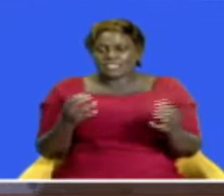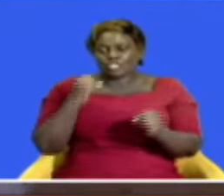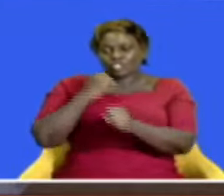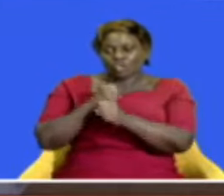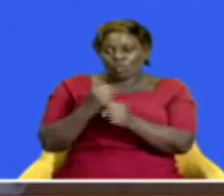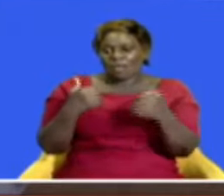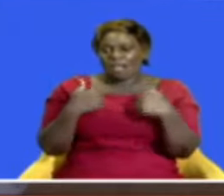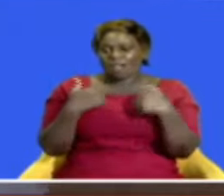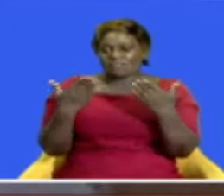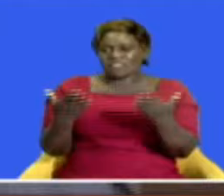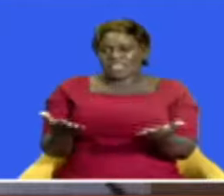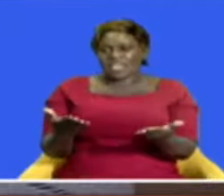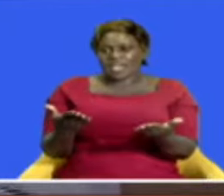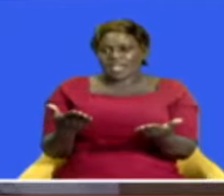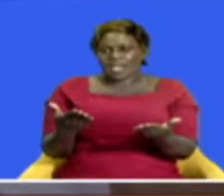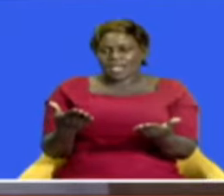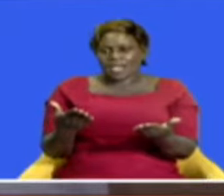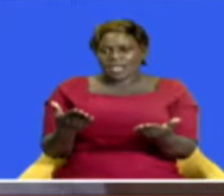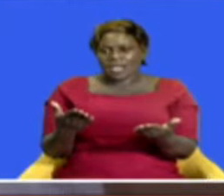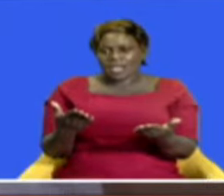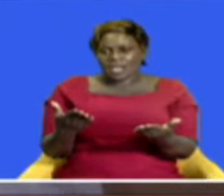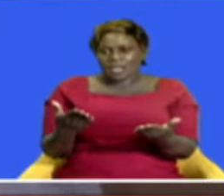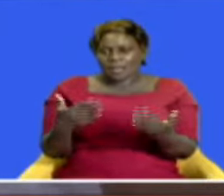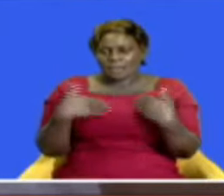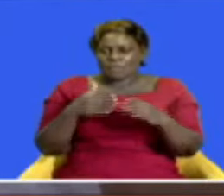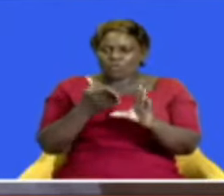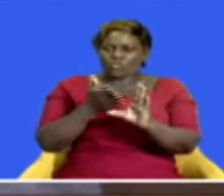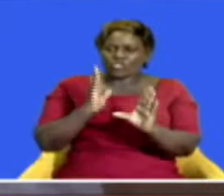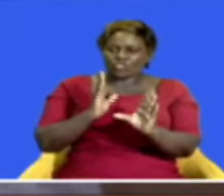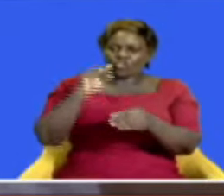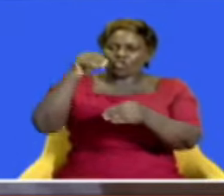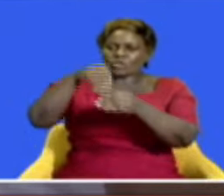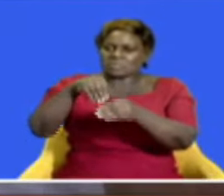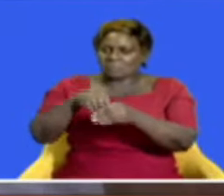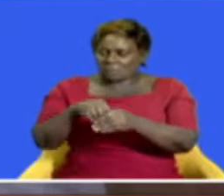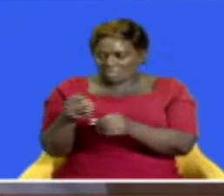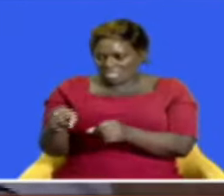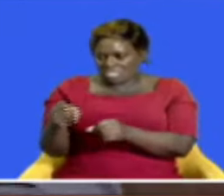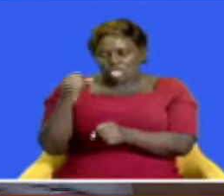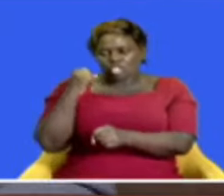kazi kulingana na watu kuwithdraw na watu kudeposit na kutuma